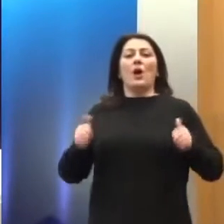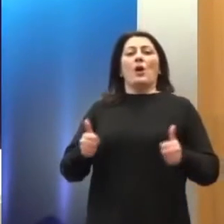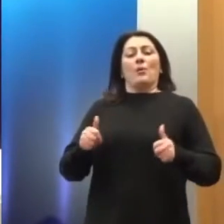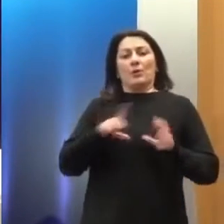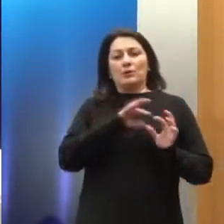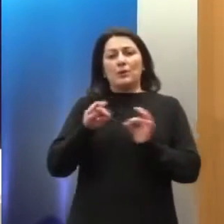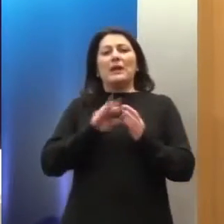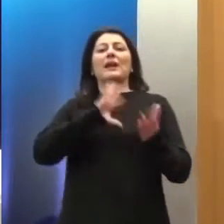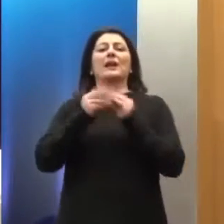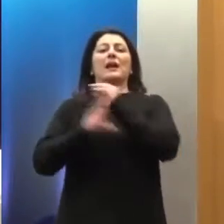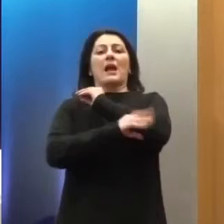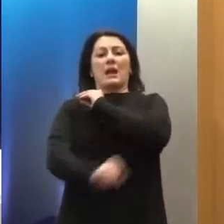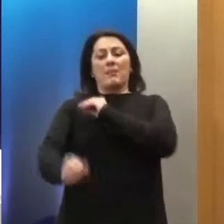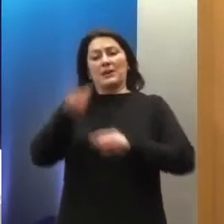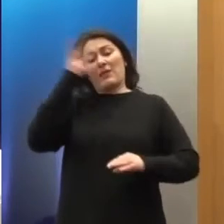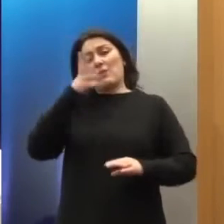η διαφάνιση